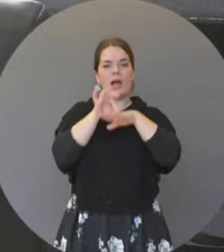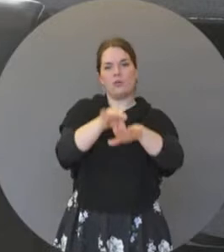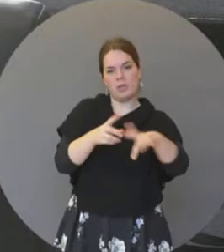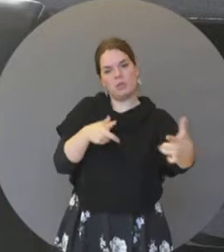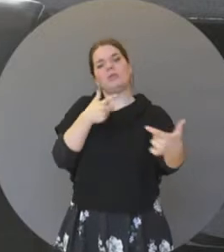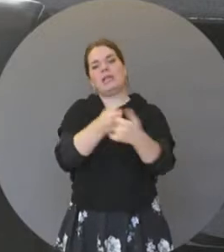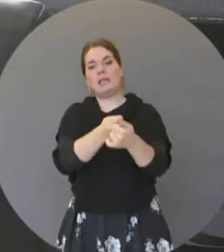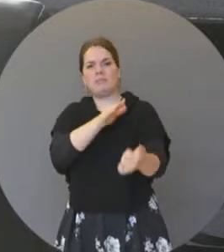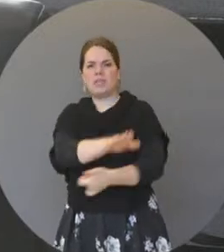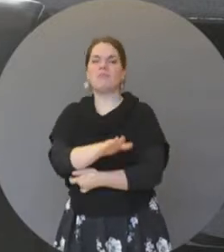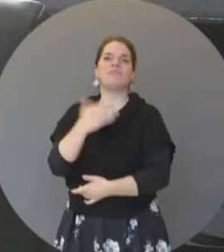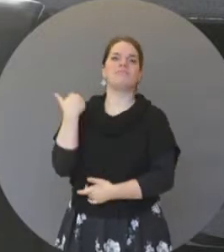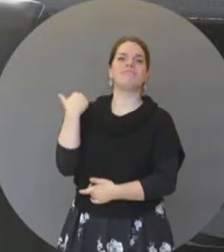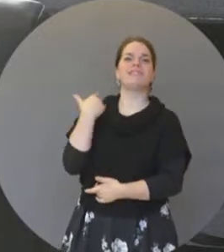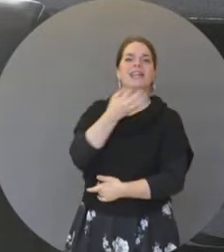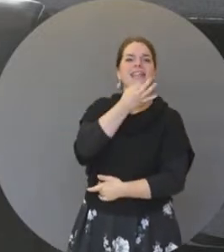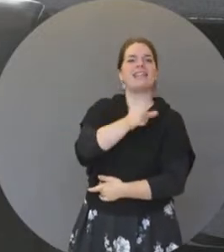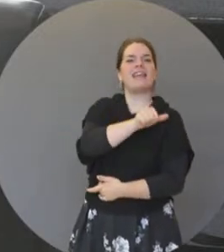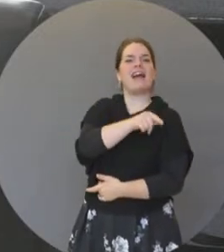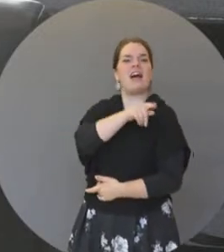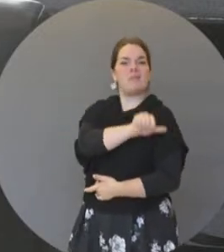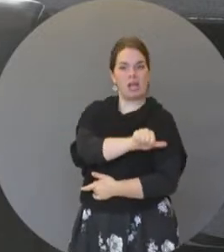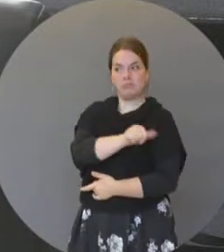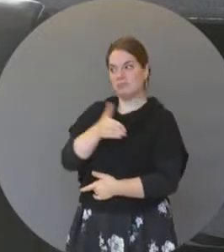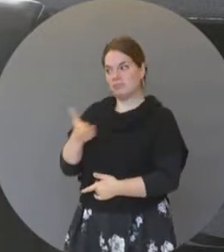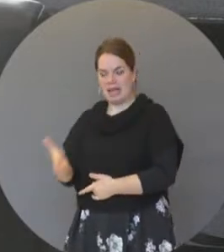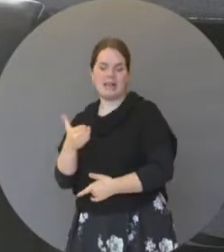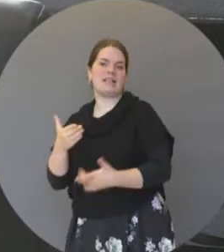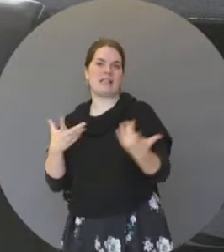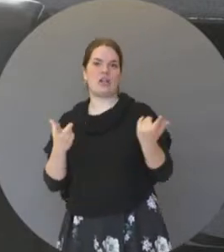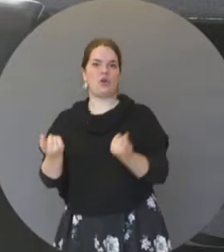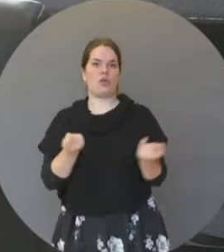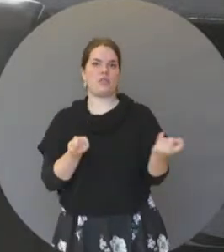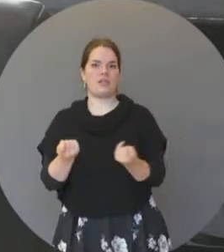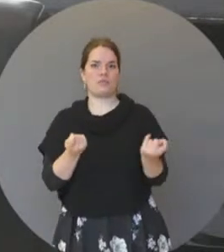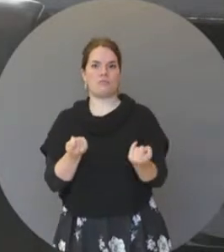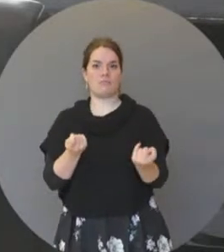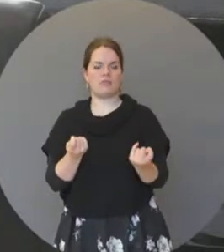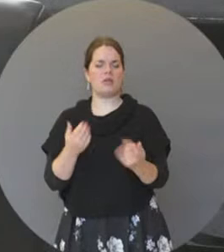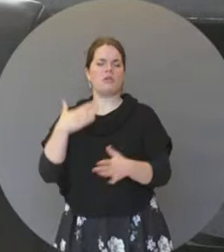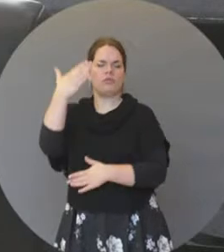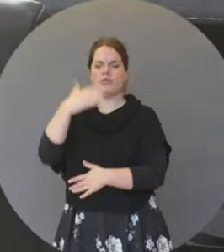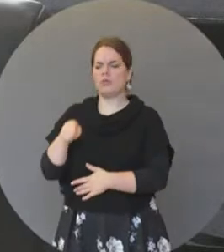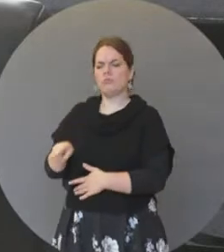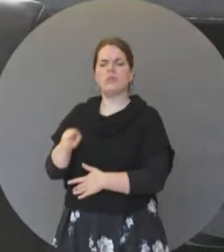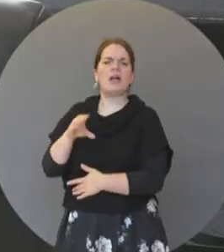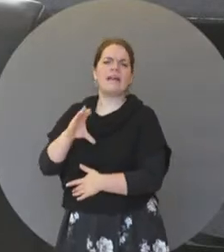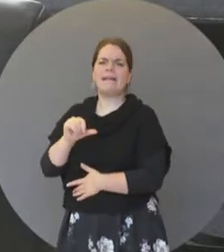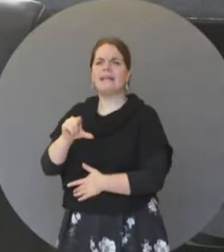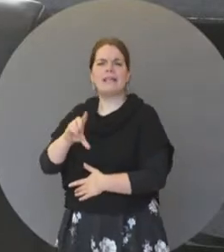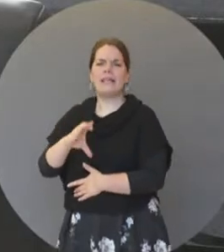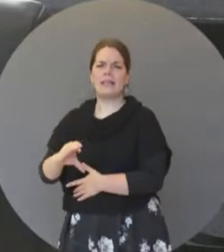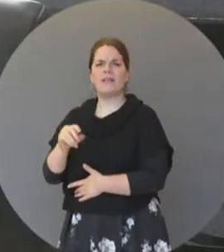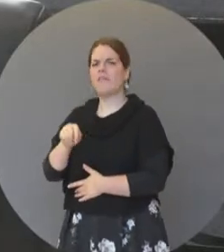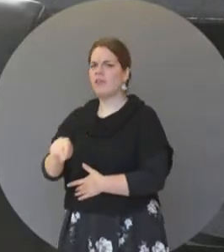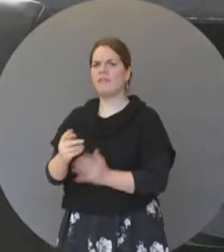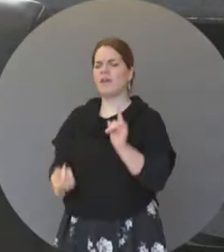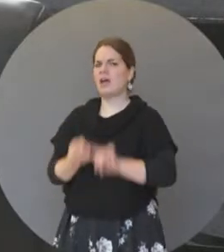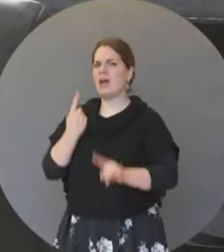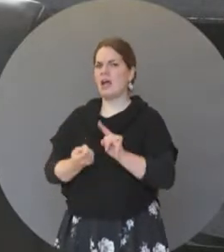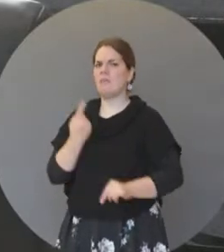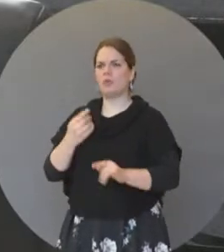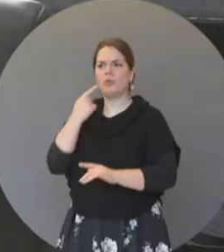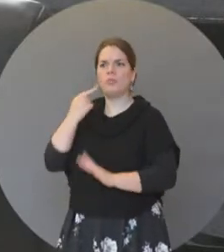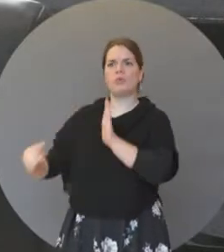de la pâte dont elle assure la coordination demain les clics seront des maillons essentiels dans les maisons départementales